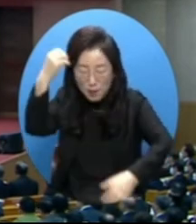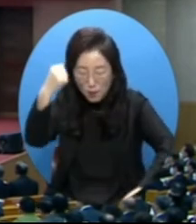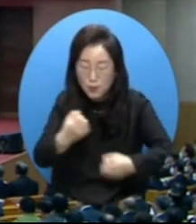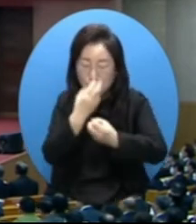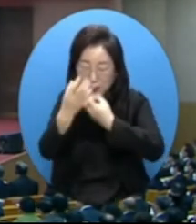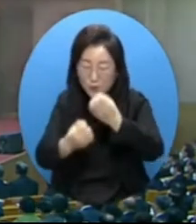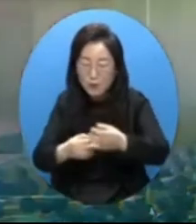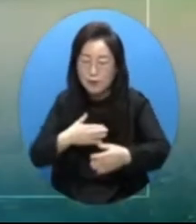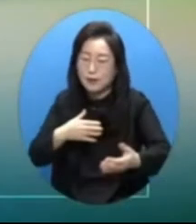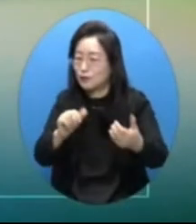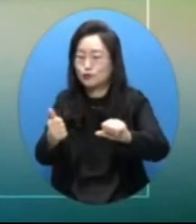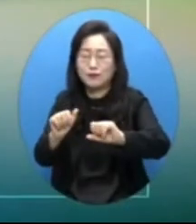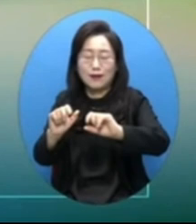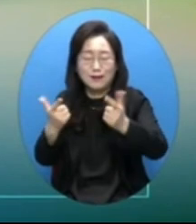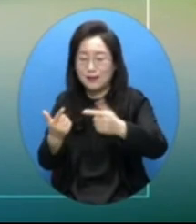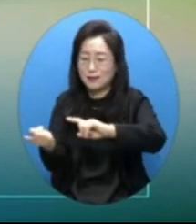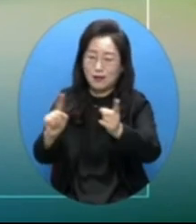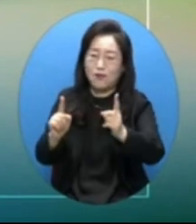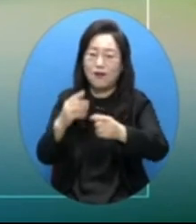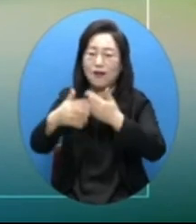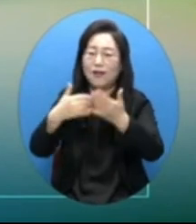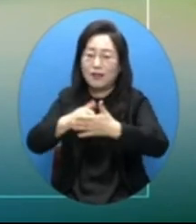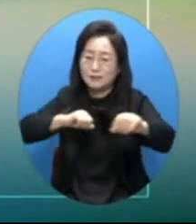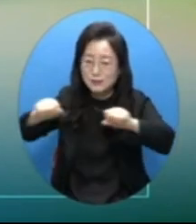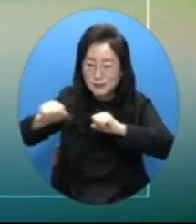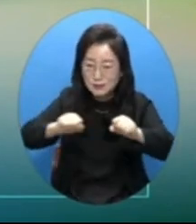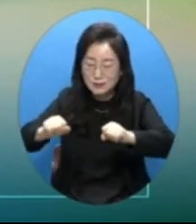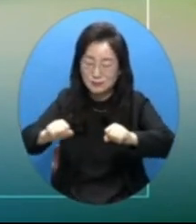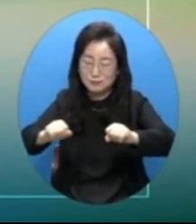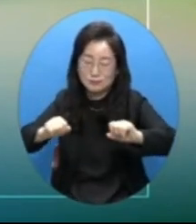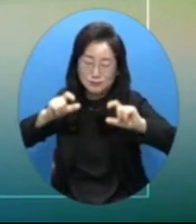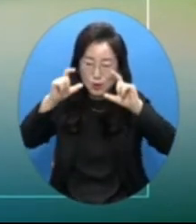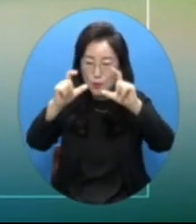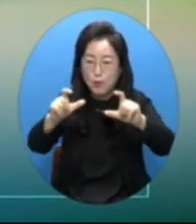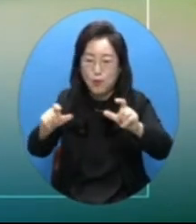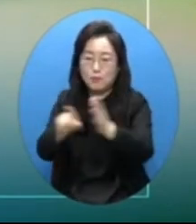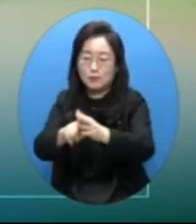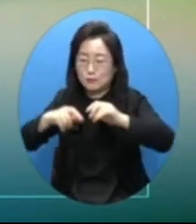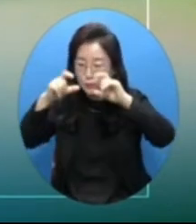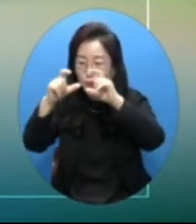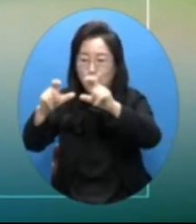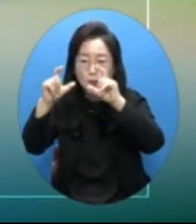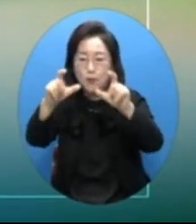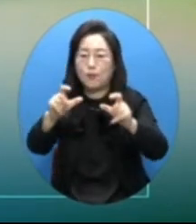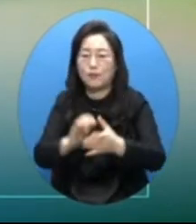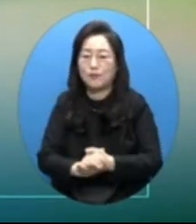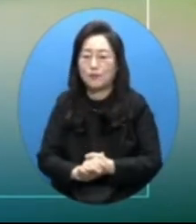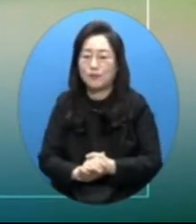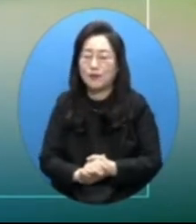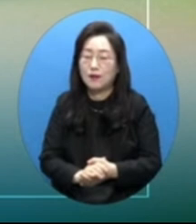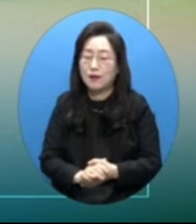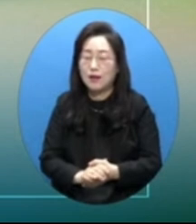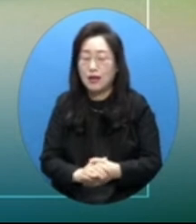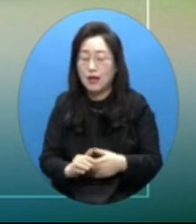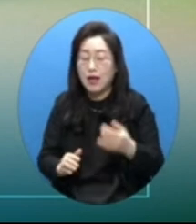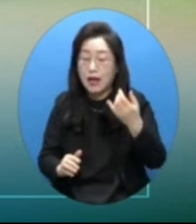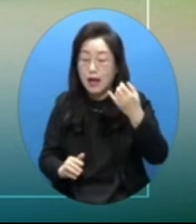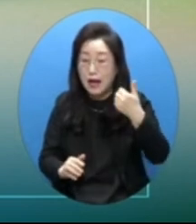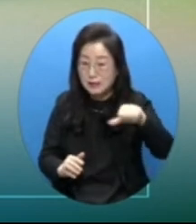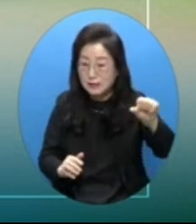말씀했습니다 나는 죽지 않고 살 것이다 나는 하나님의 역사하심을 선포할 것이다 믿음으로 선포했습니다 그래서 한번은 그 아들이